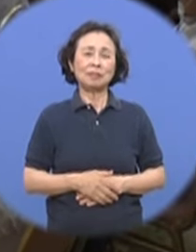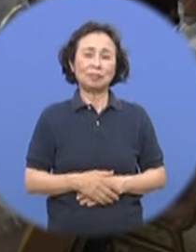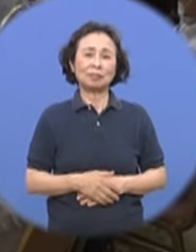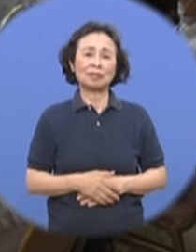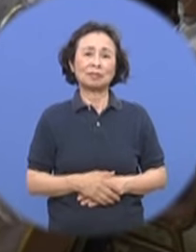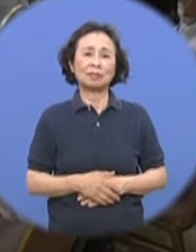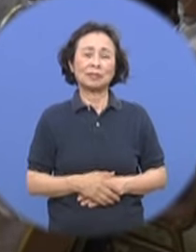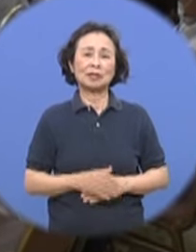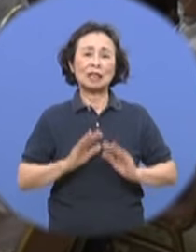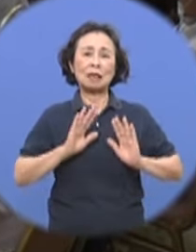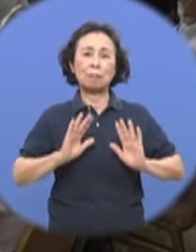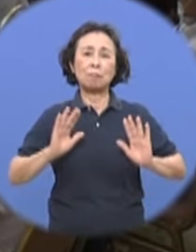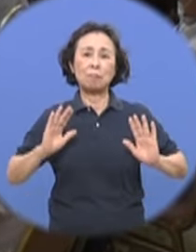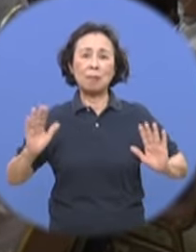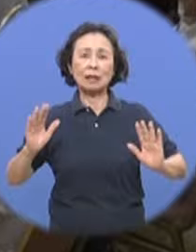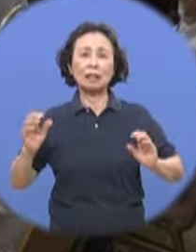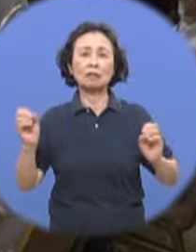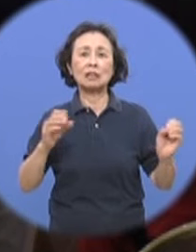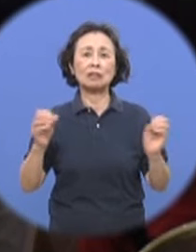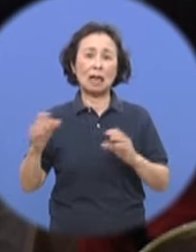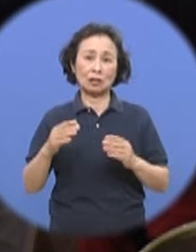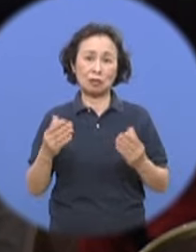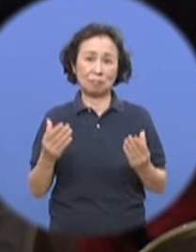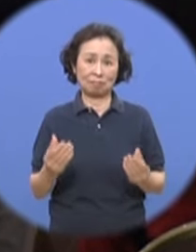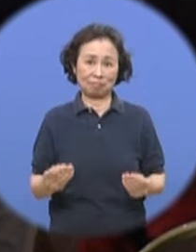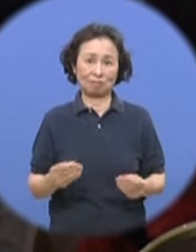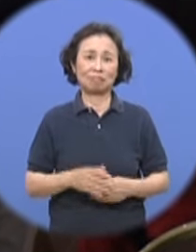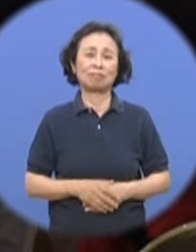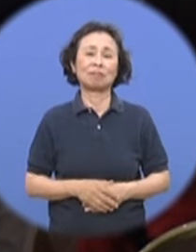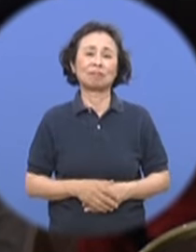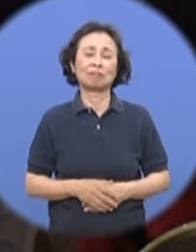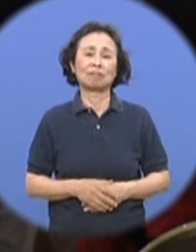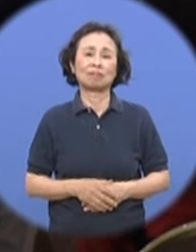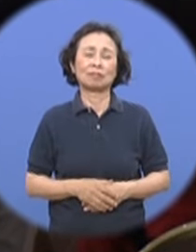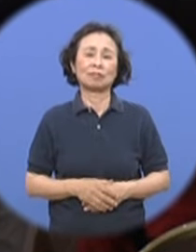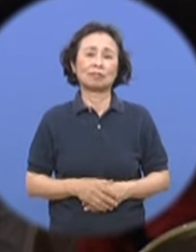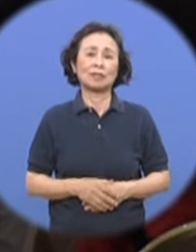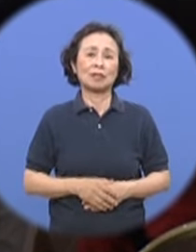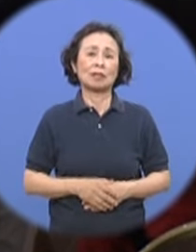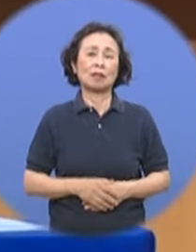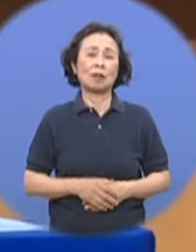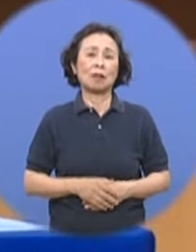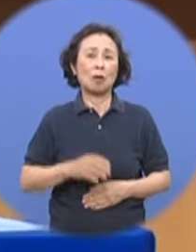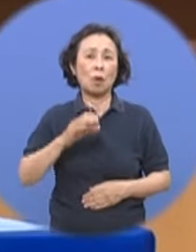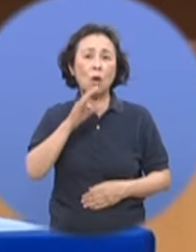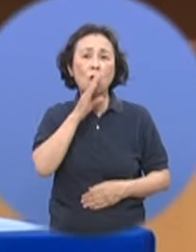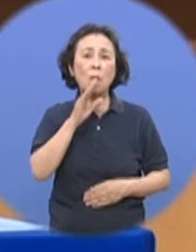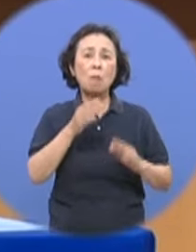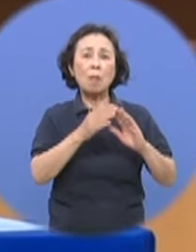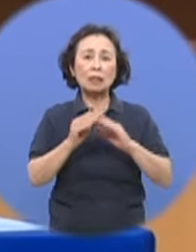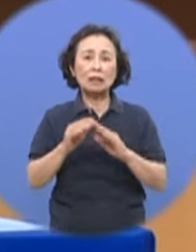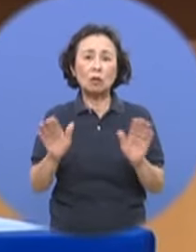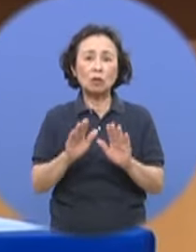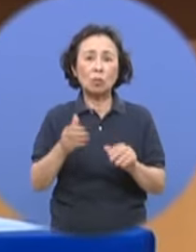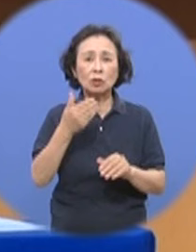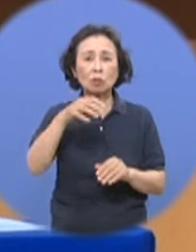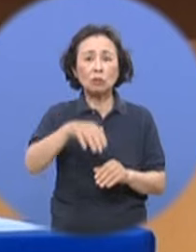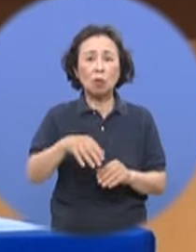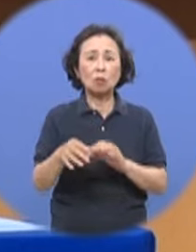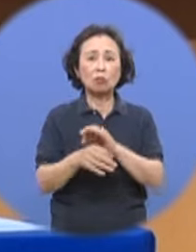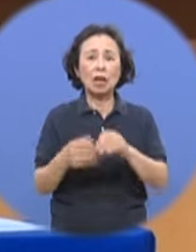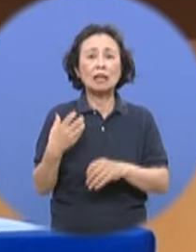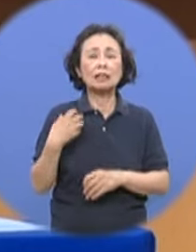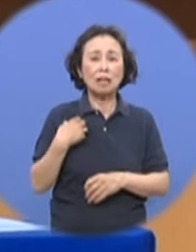次にパネルディスカッションが行われました。パネリストは和歌山市で本町子ども食堂を運営